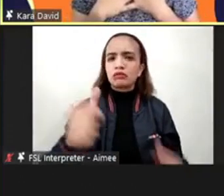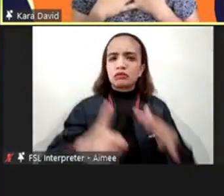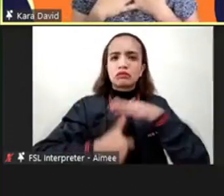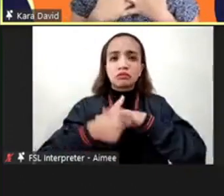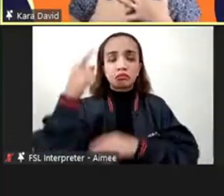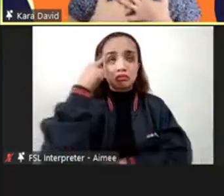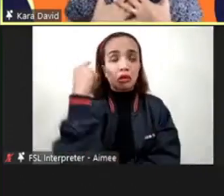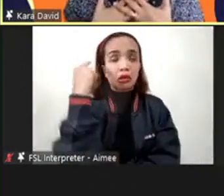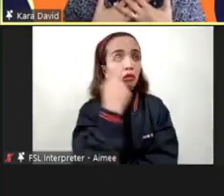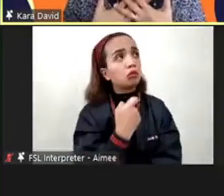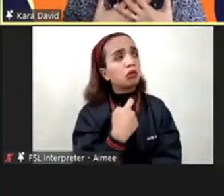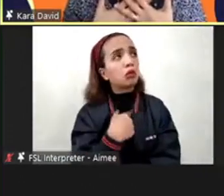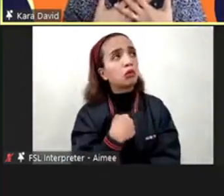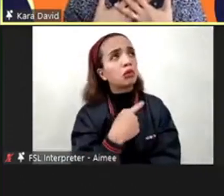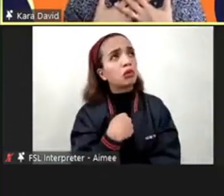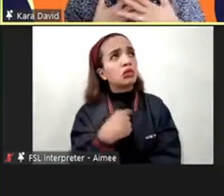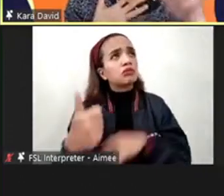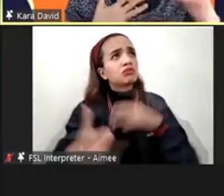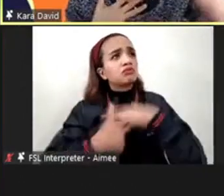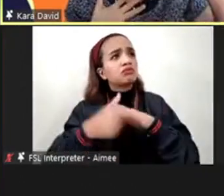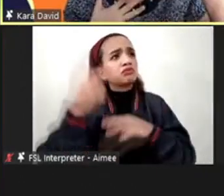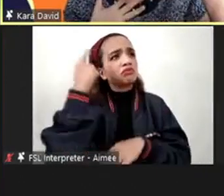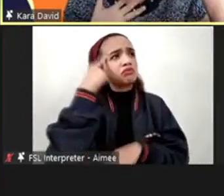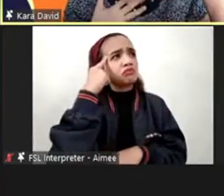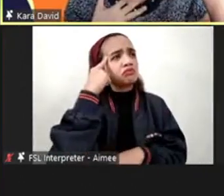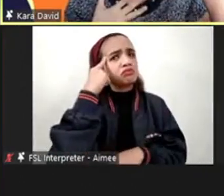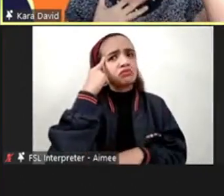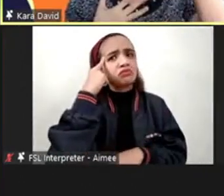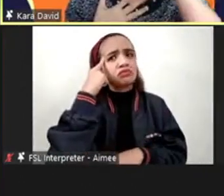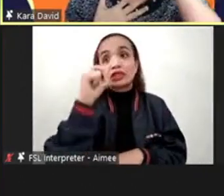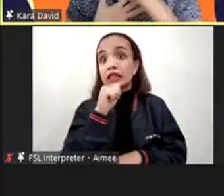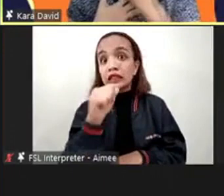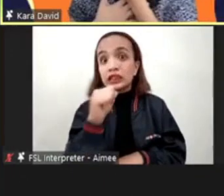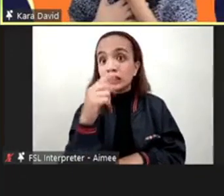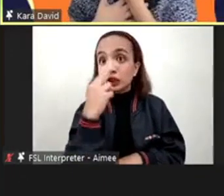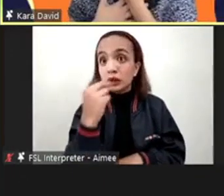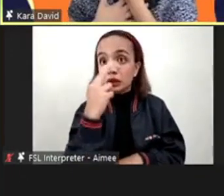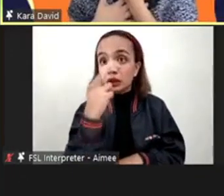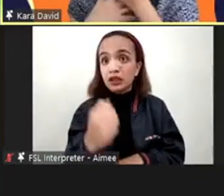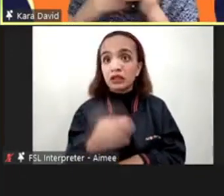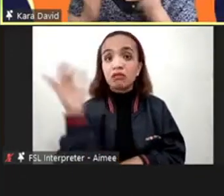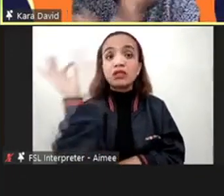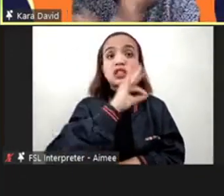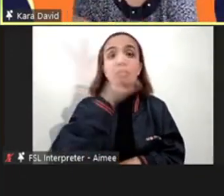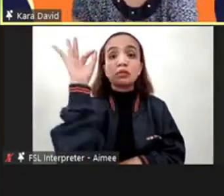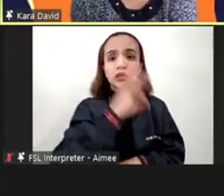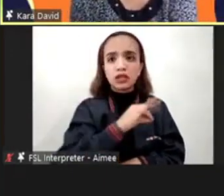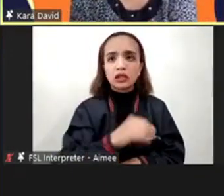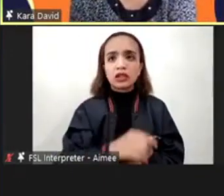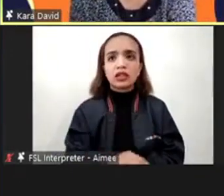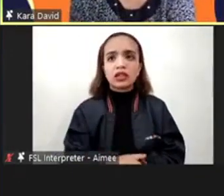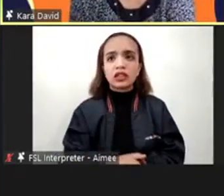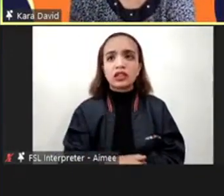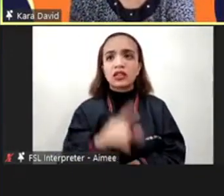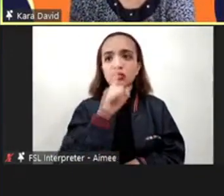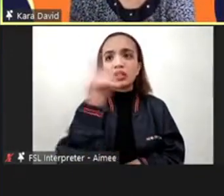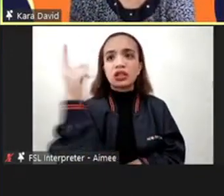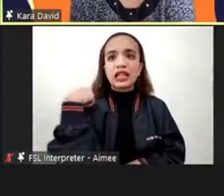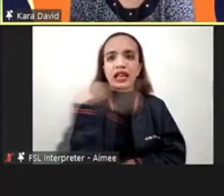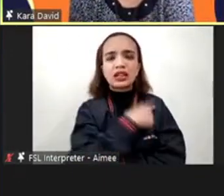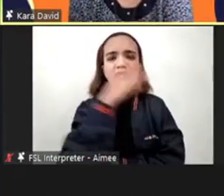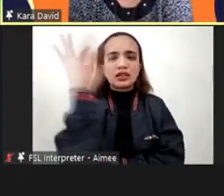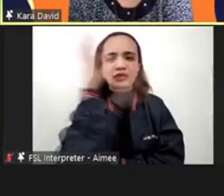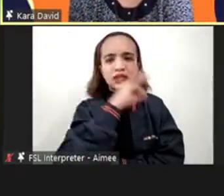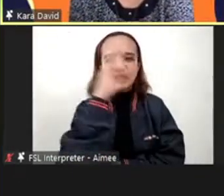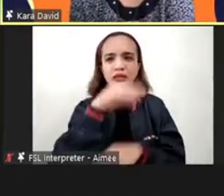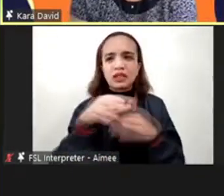ang unang pumapasok sa aking isipan, no joke po to Pilipino. Very resilient tayong mga Pilipino di ba?